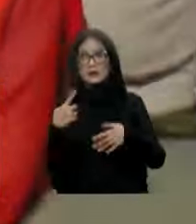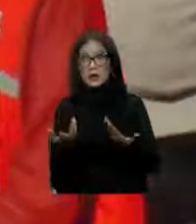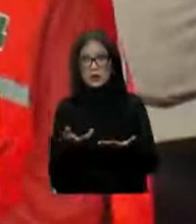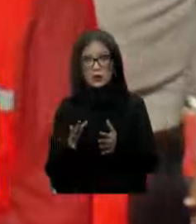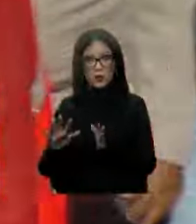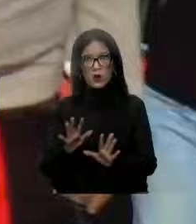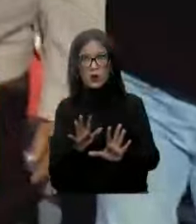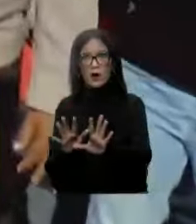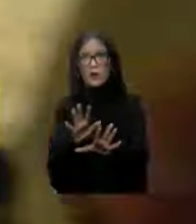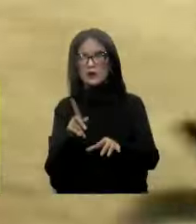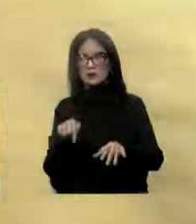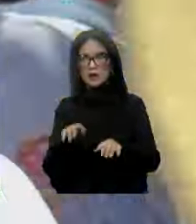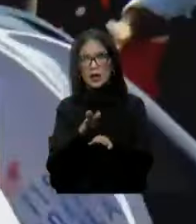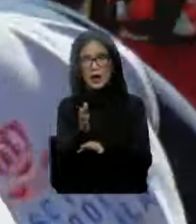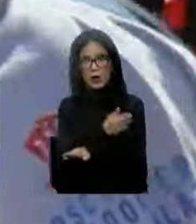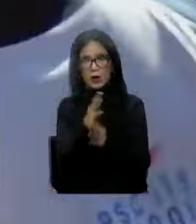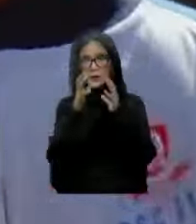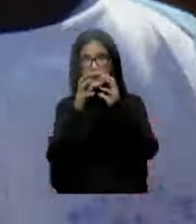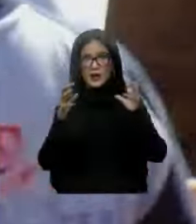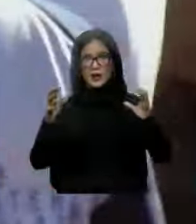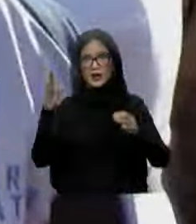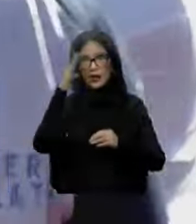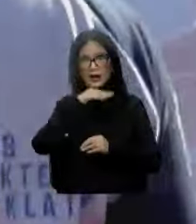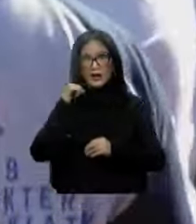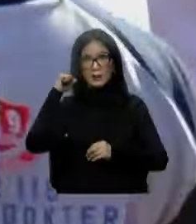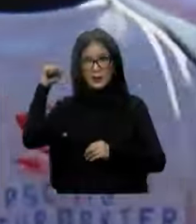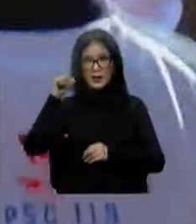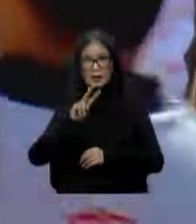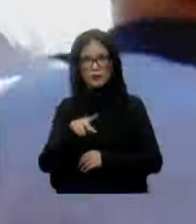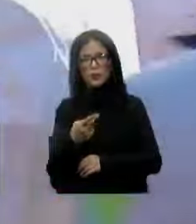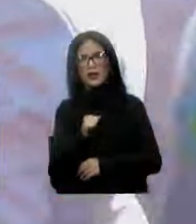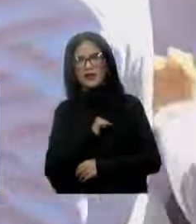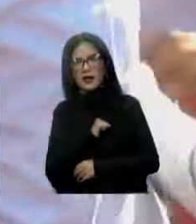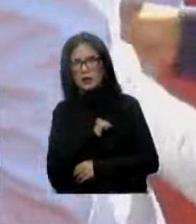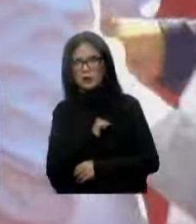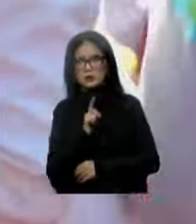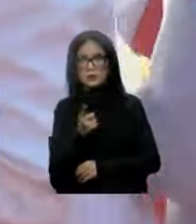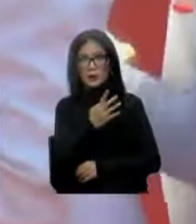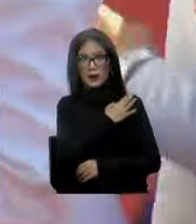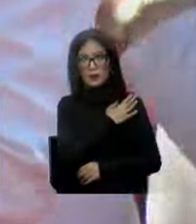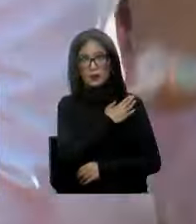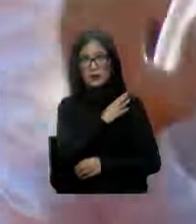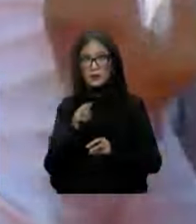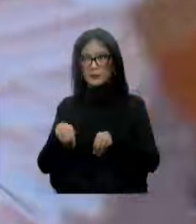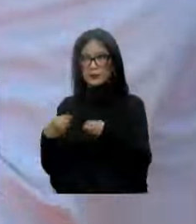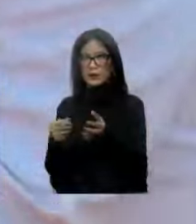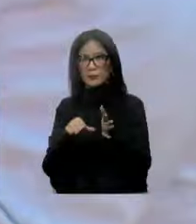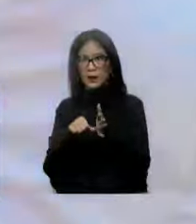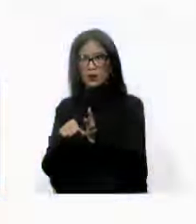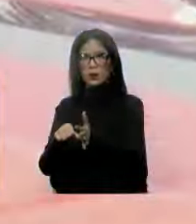awalnya penuh kriaan berubah panik. Petugas dan Bupati Klaten pun berlarian memberikan pertolongan pada